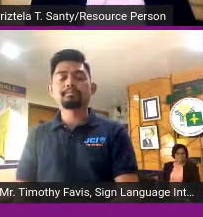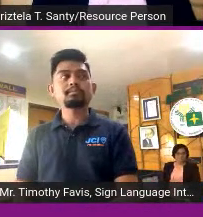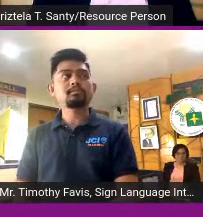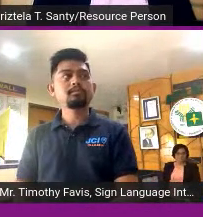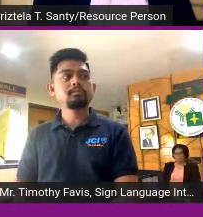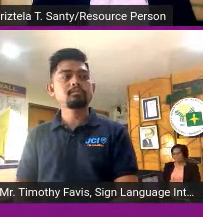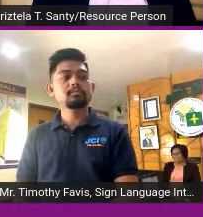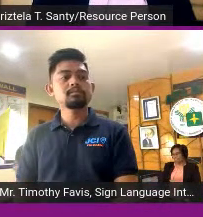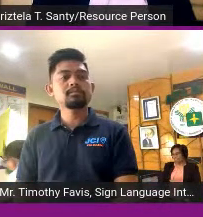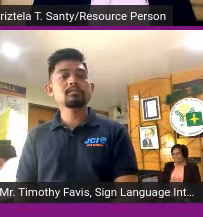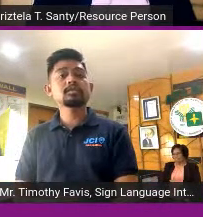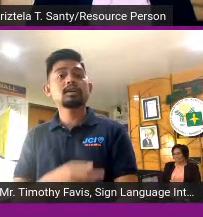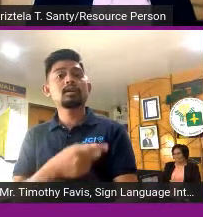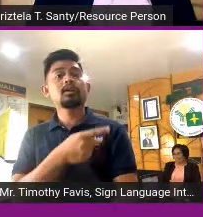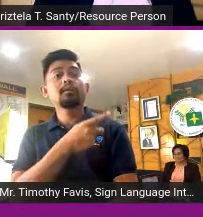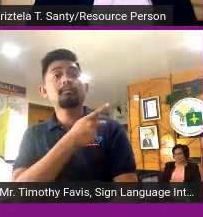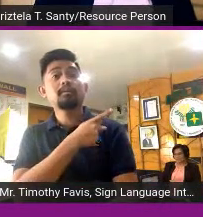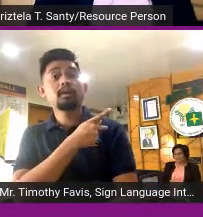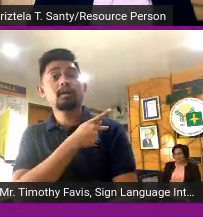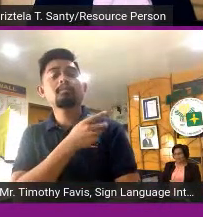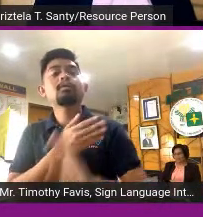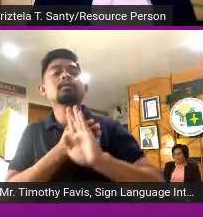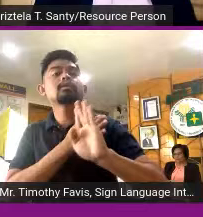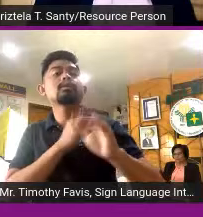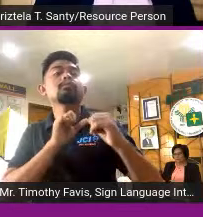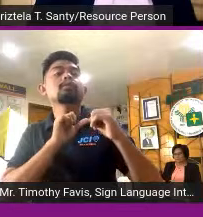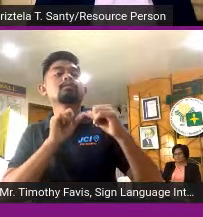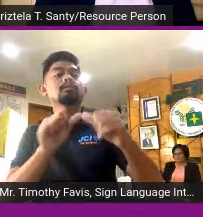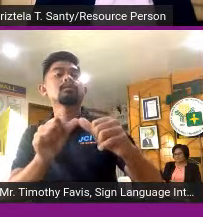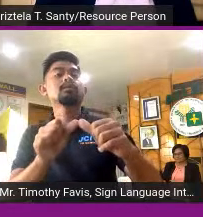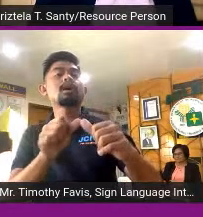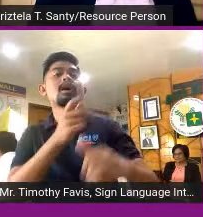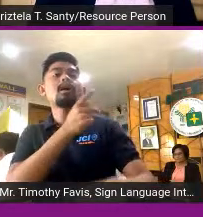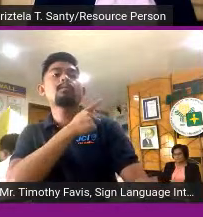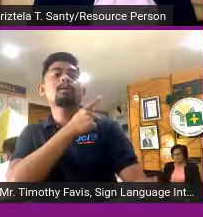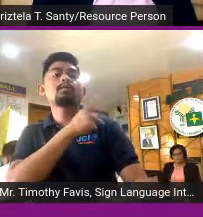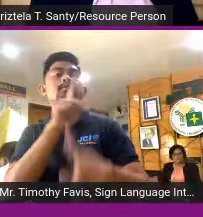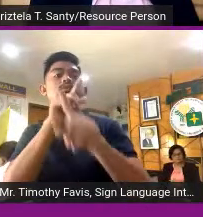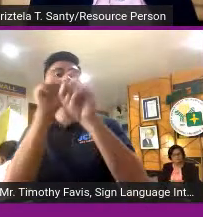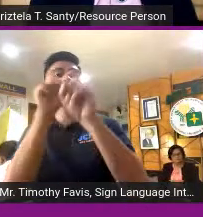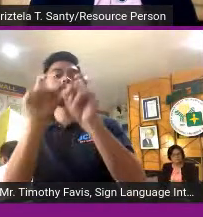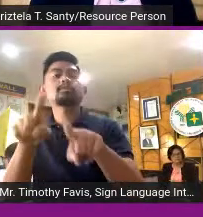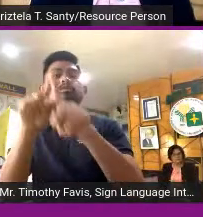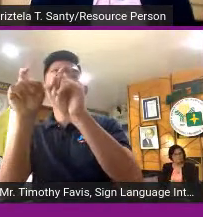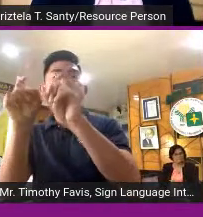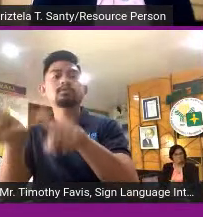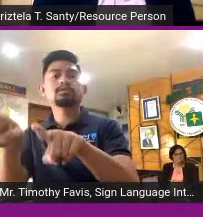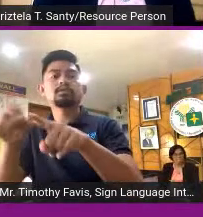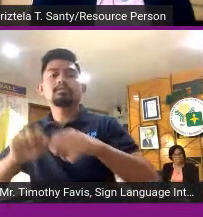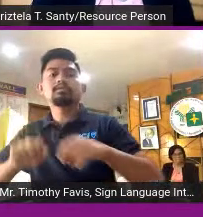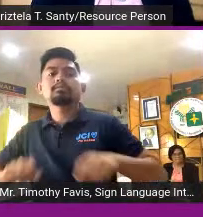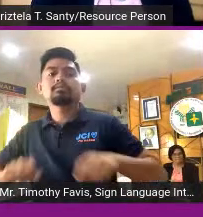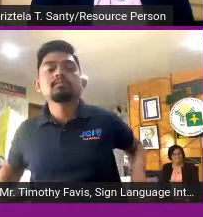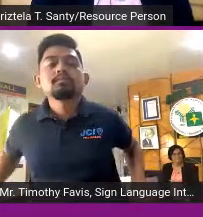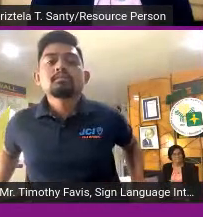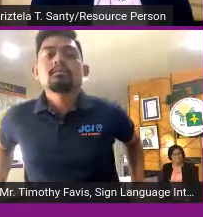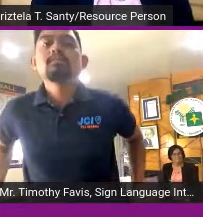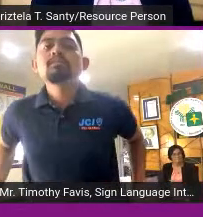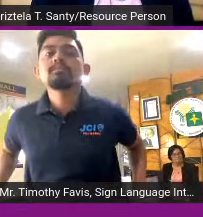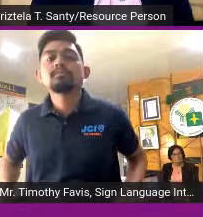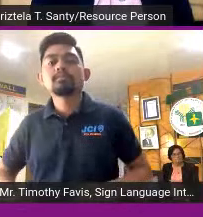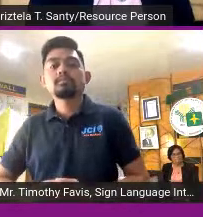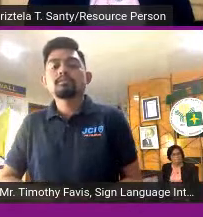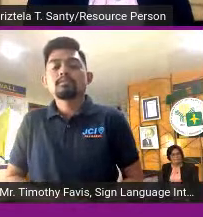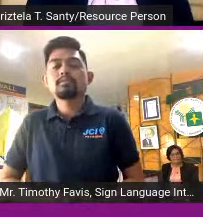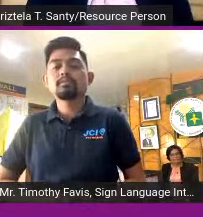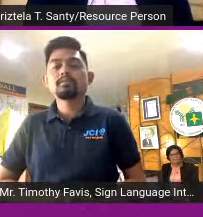Ma'am, meron lang po mga katanungan bago tayo mag-proceed. Opo. Ano? So, nais po namin, pwede po tayo mag-person-to-person interaction.